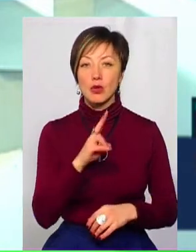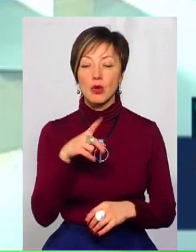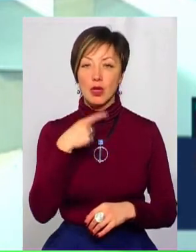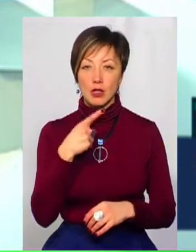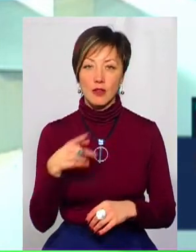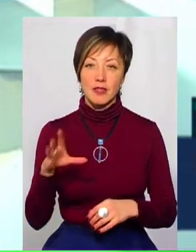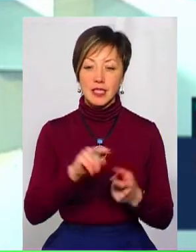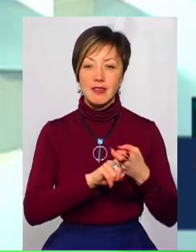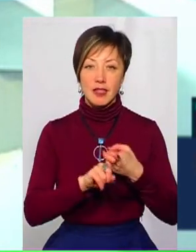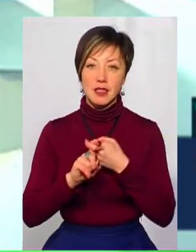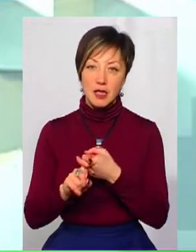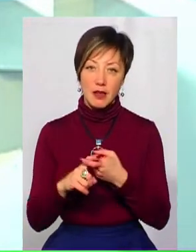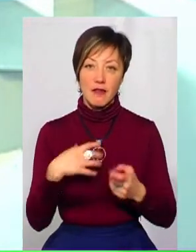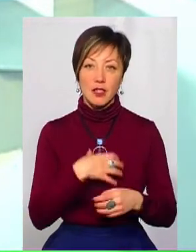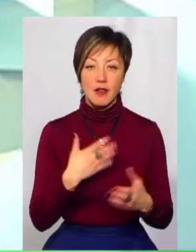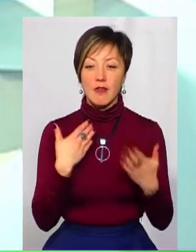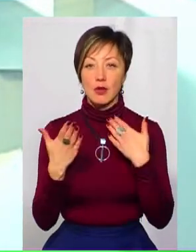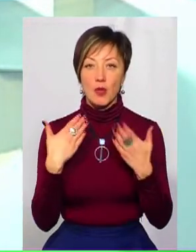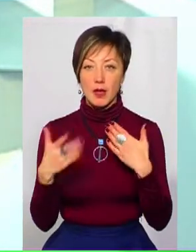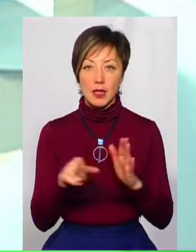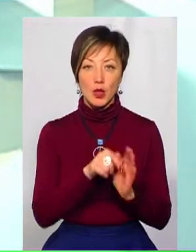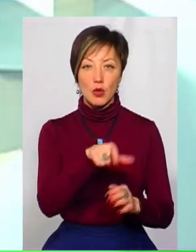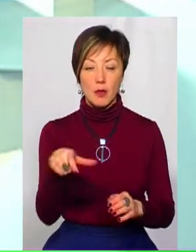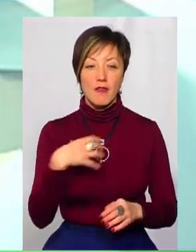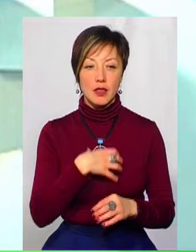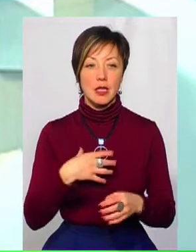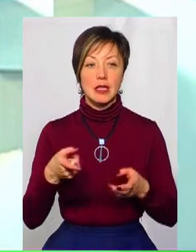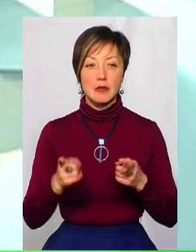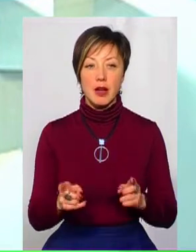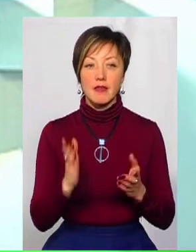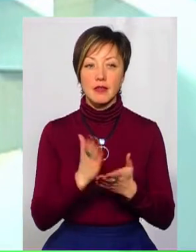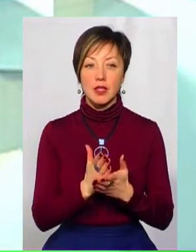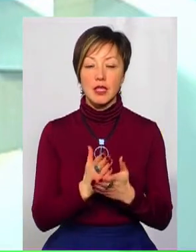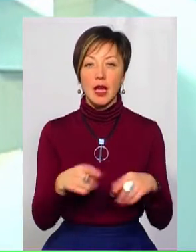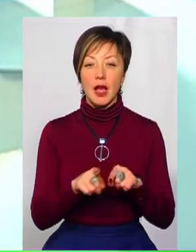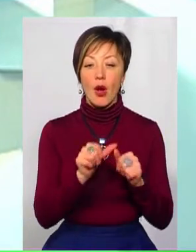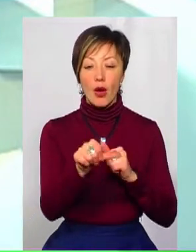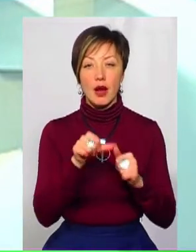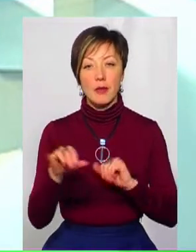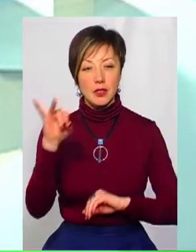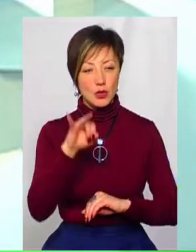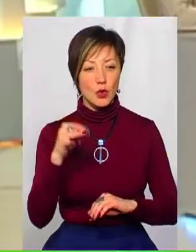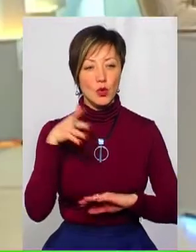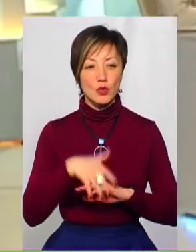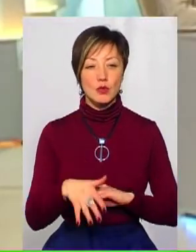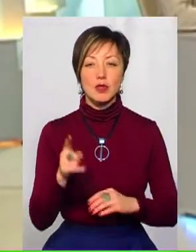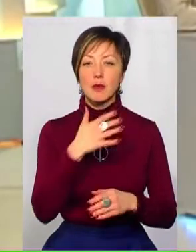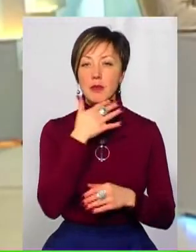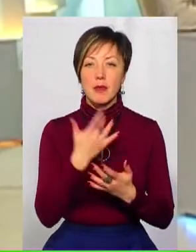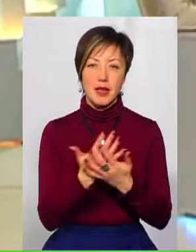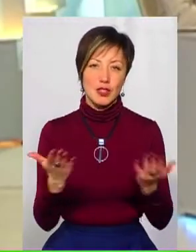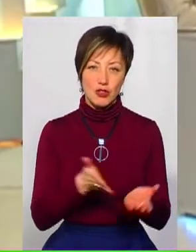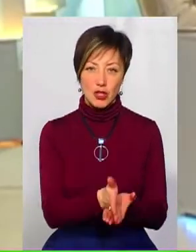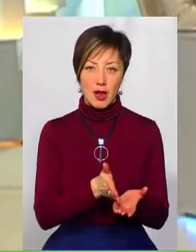вся комунікація з людьми – це супер важливо. Насправді існують такі відірвані історії, тобто ви розумієте, що існує безліч